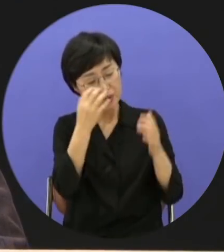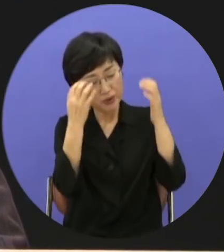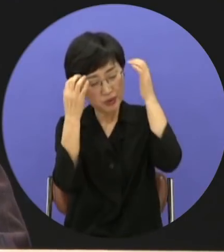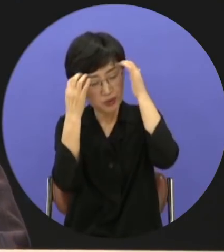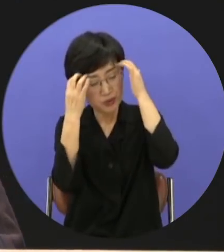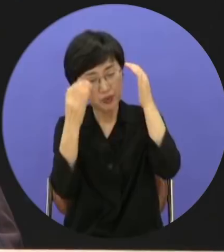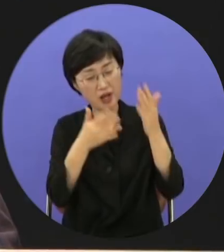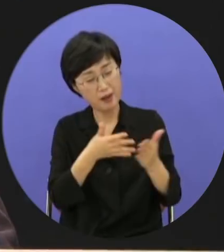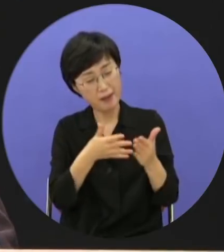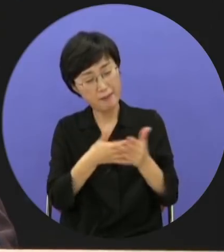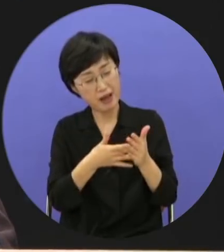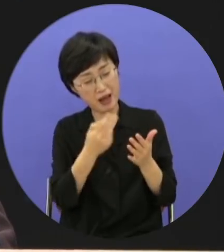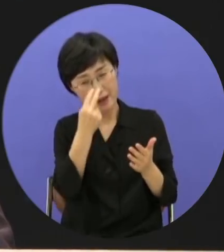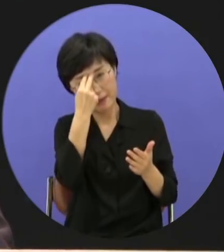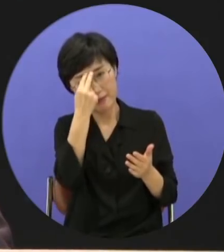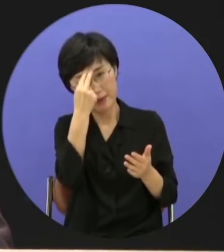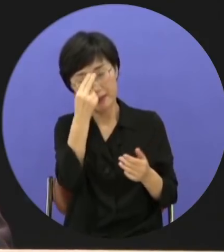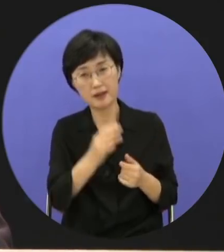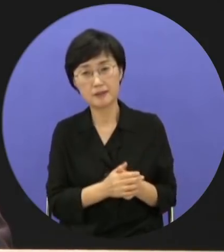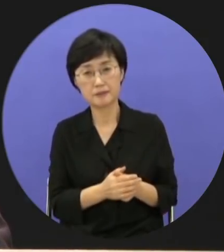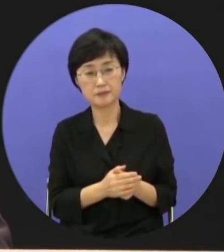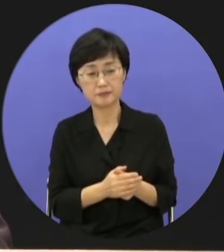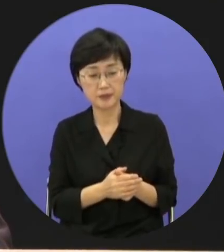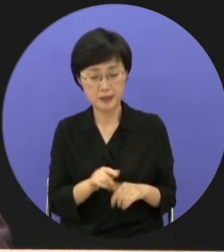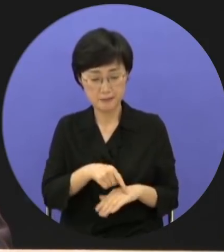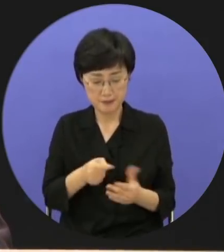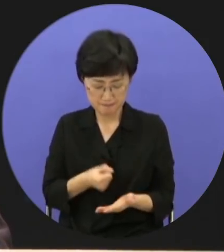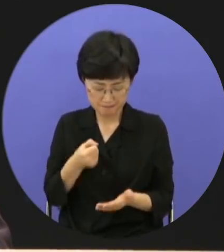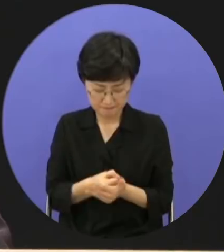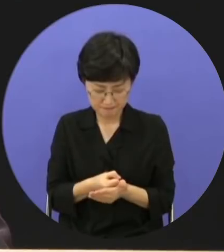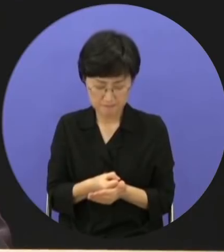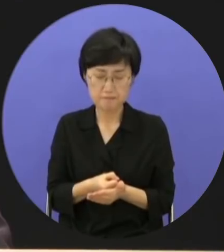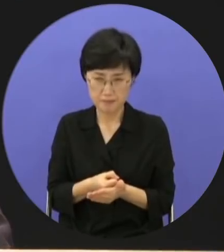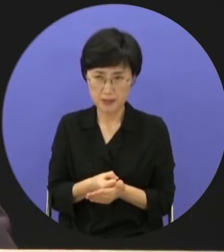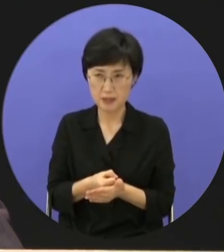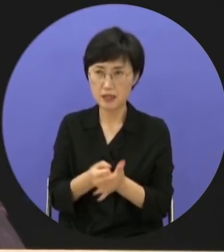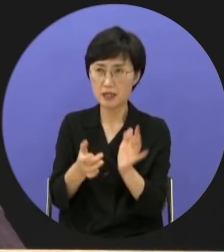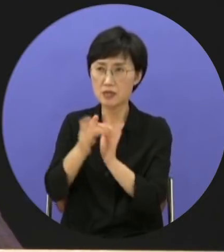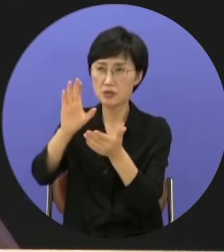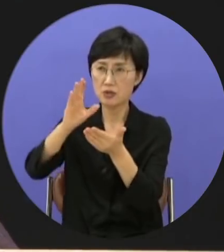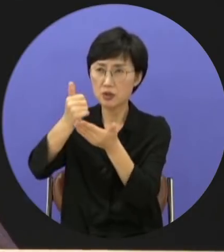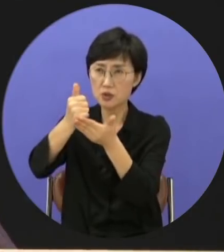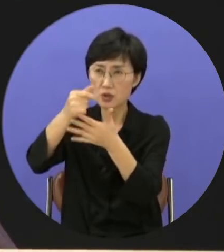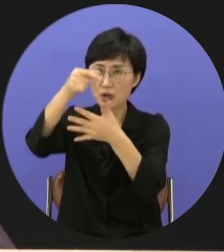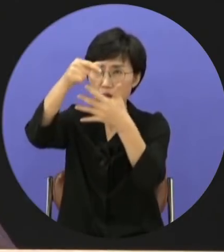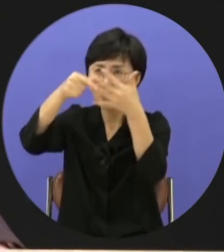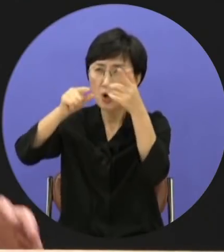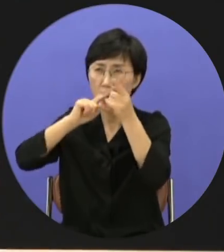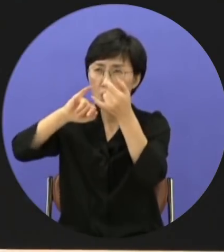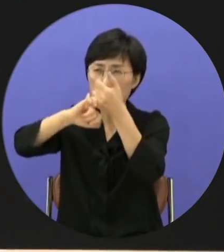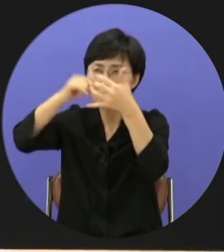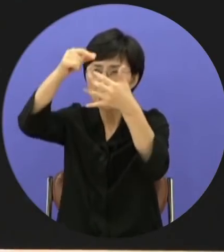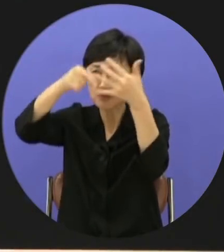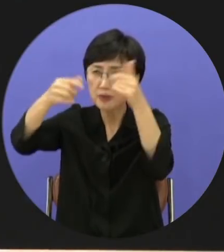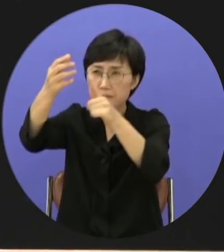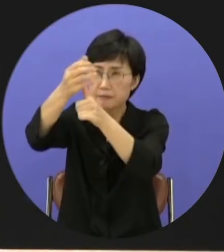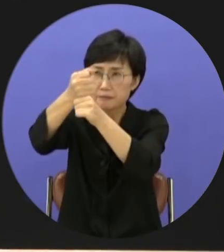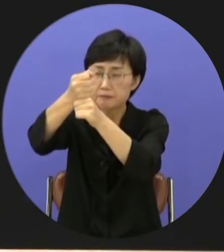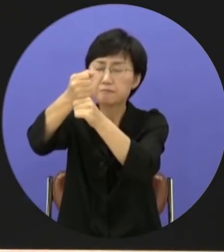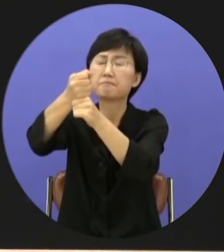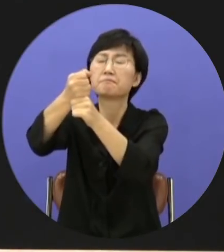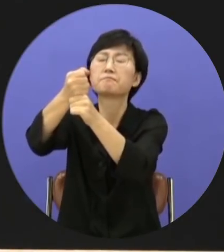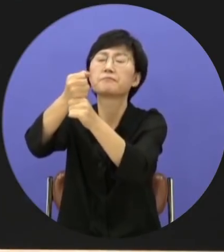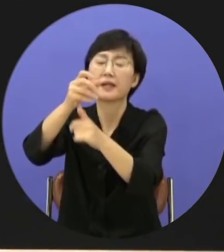itself was a suffering. 이 기도 시작인 겁니다. But I began this prayer. 아무 도움 받을 필요 없어. 이 기도 시작인